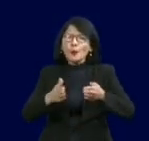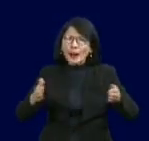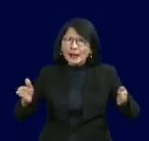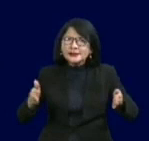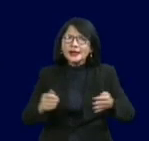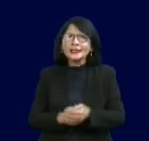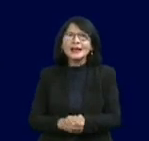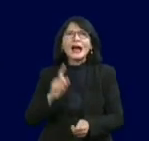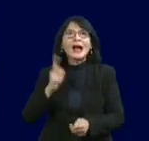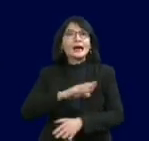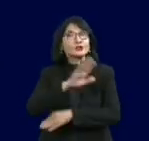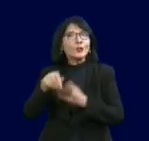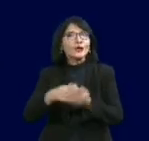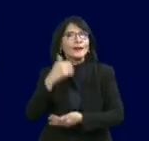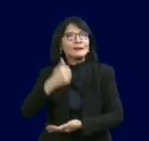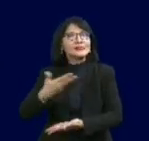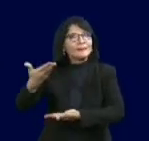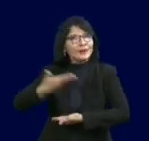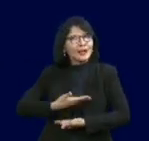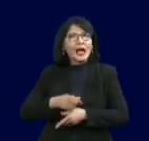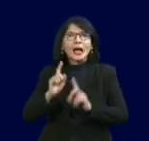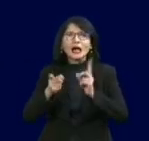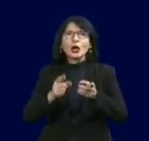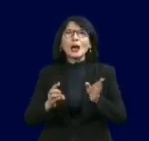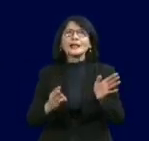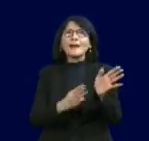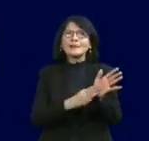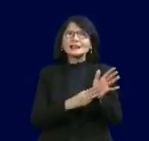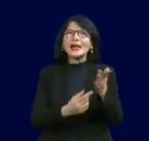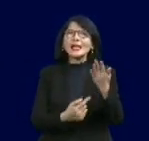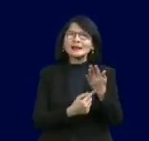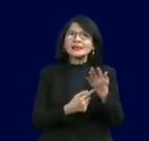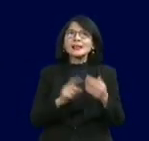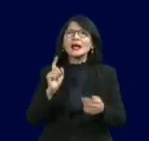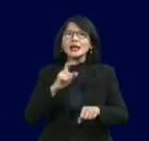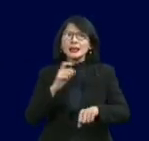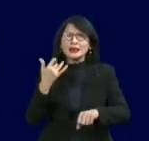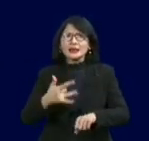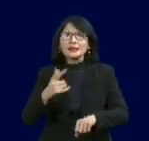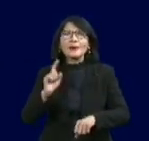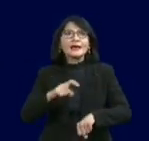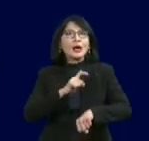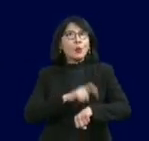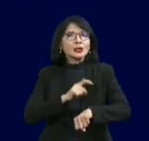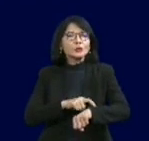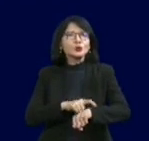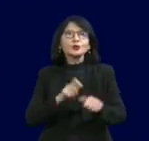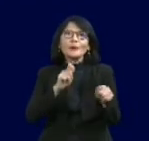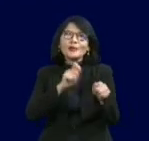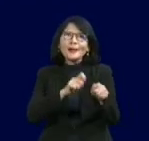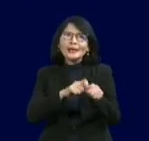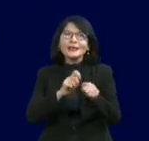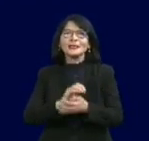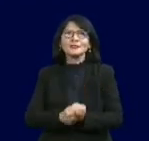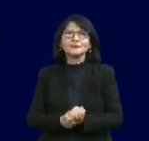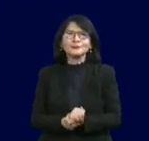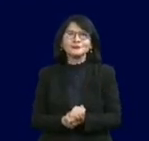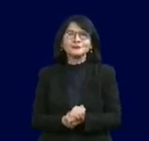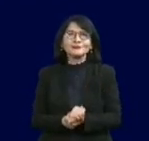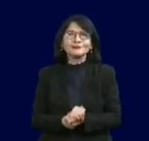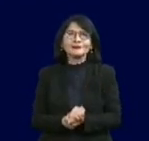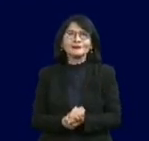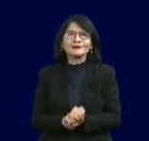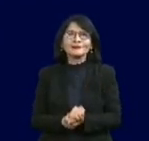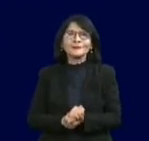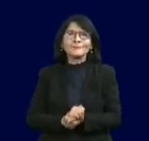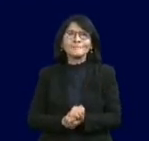bisa mendapatkan. Kalau misalnya ada kendala teknis, dia cukup waktu untuk mendapatkannya. Saya rasa sekian dari